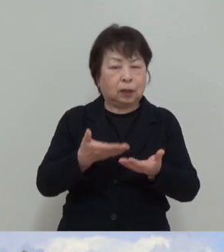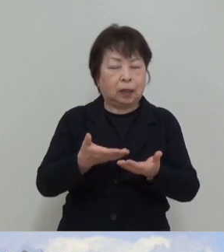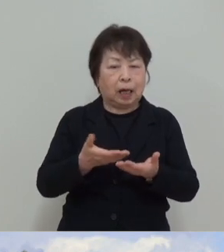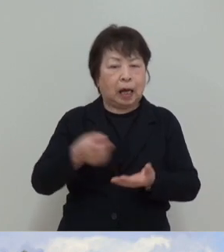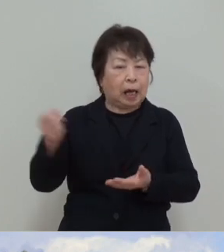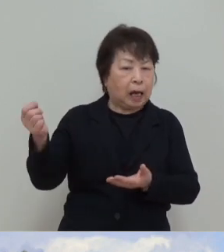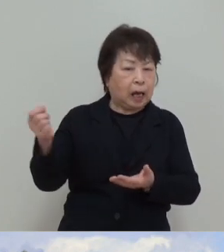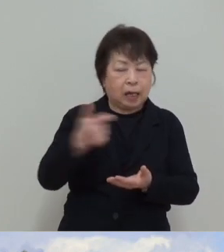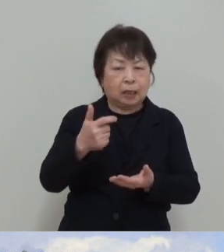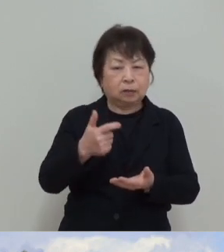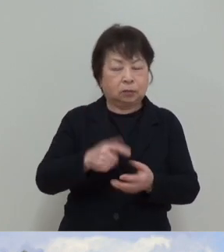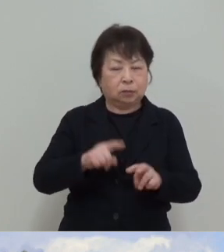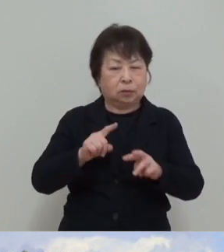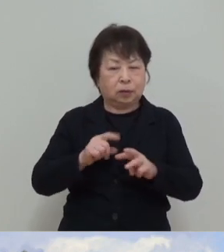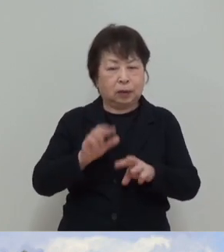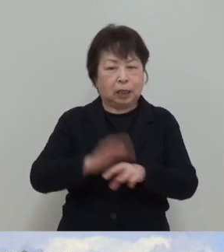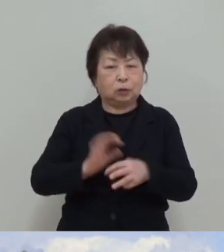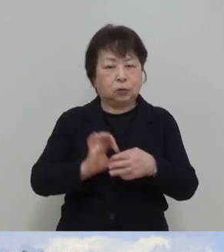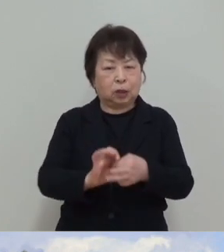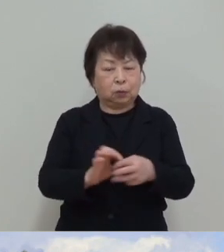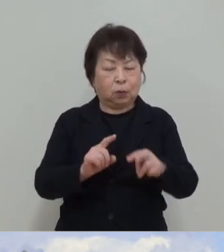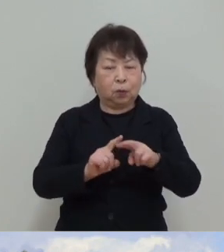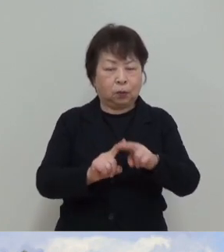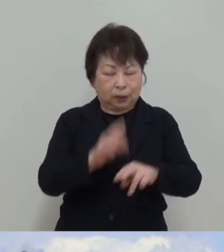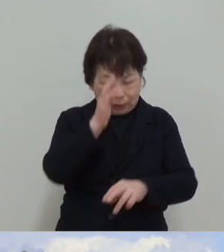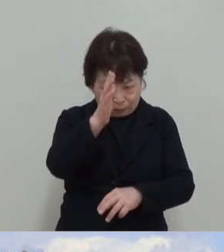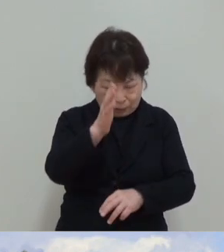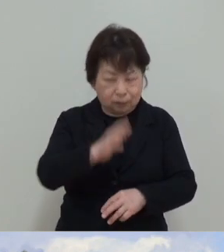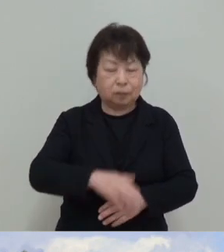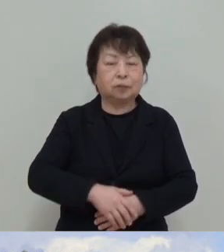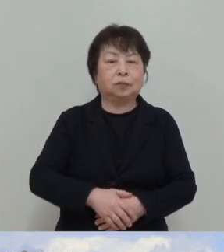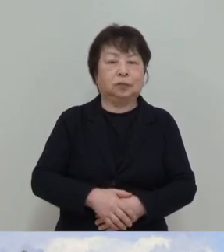速やかに手続きをお願いします。